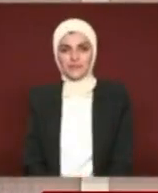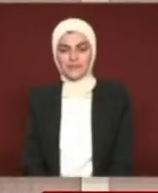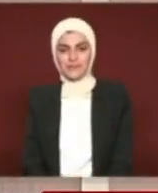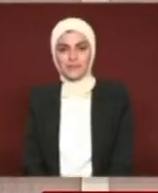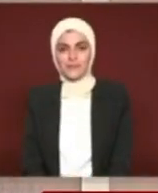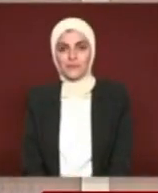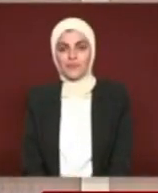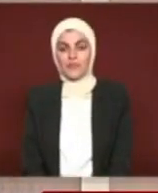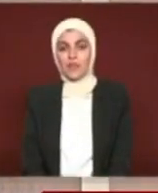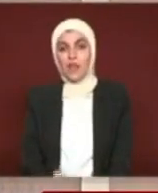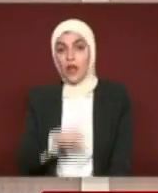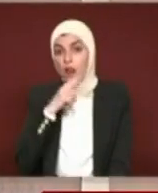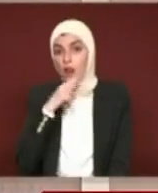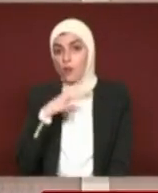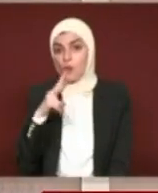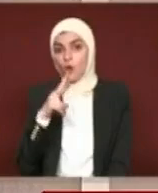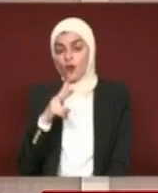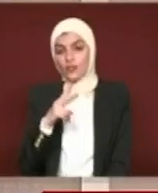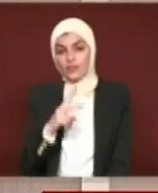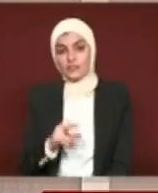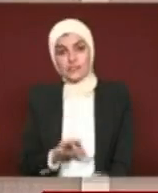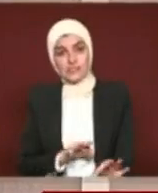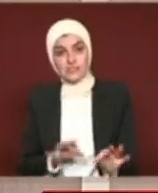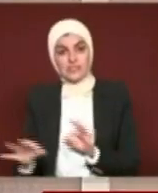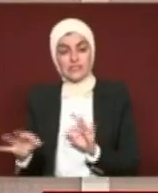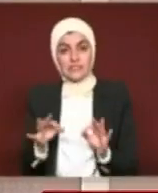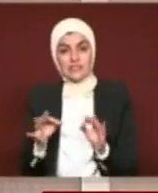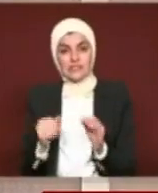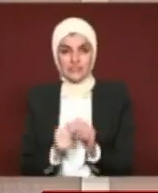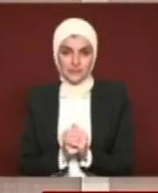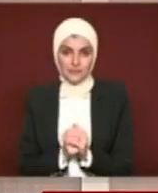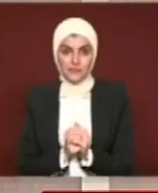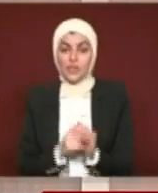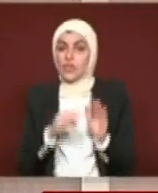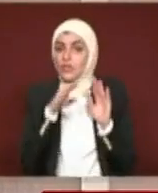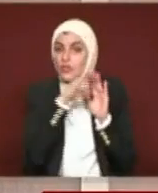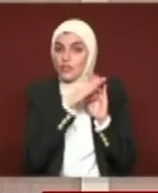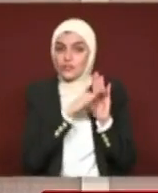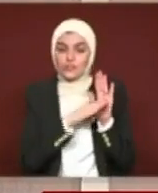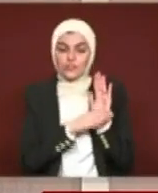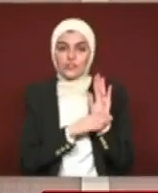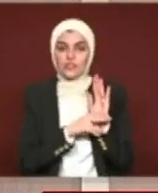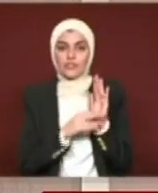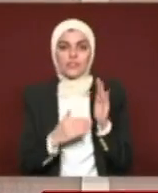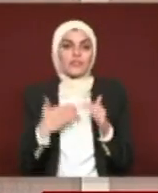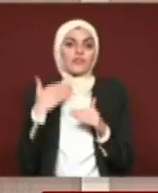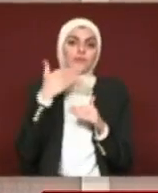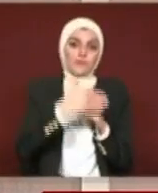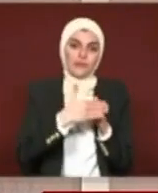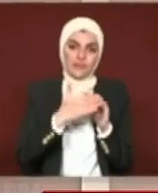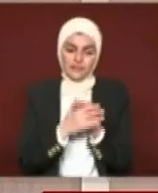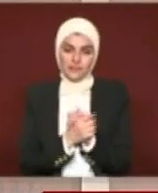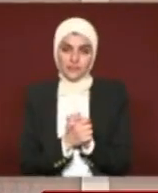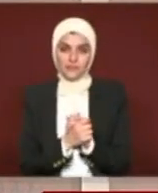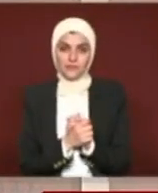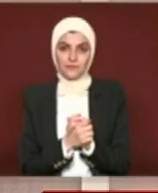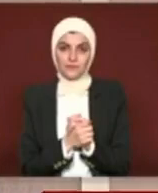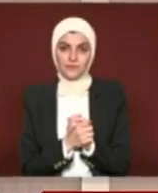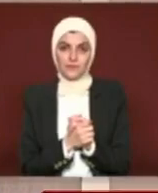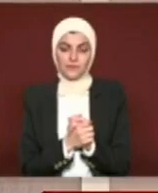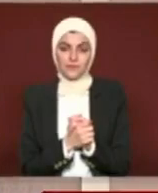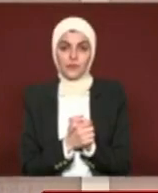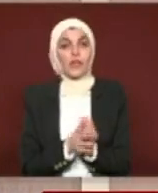هو حوار سياسي سوف يترتب من خلاله ومن خلال الاستقرار السياسي